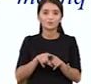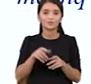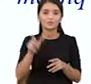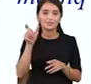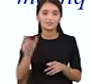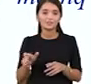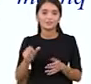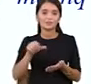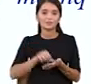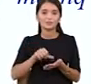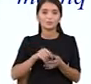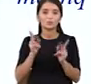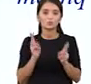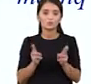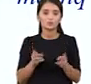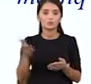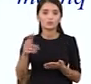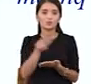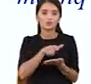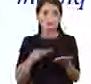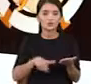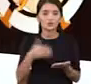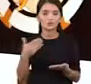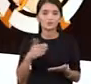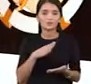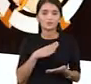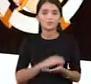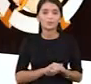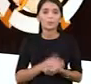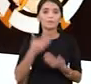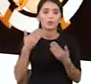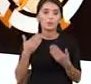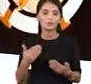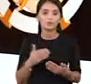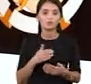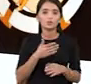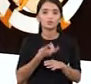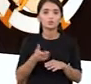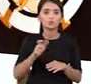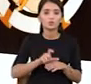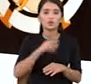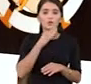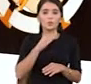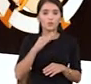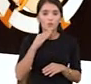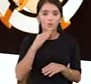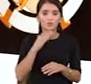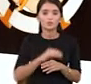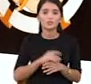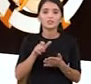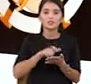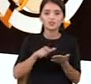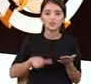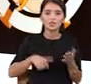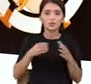surayotgan e'zozdagi ustoz shoirlardan hisoblanadilar. Ularni juda ham ko'p qalamlariga